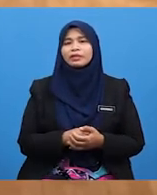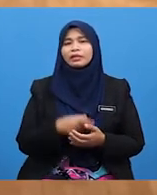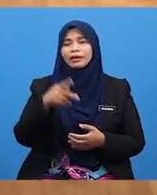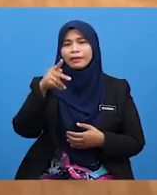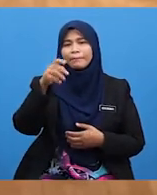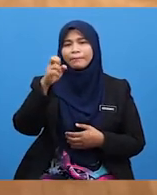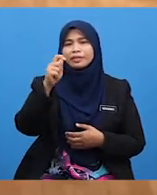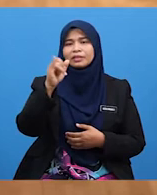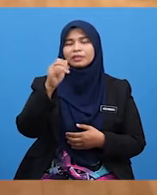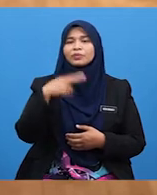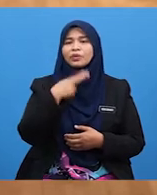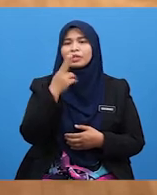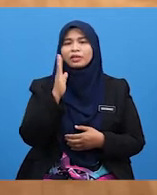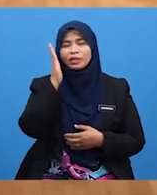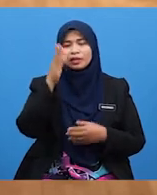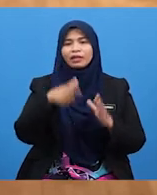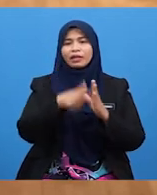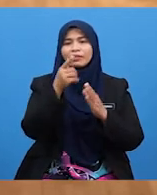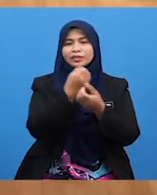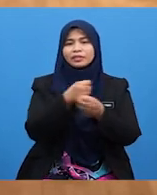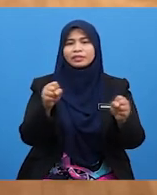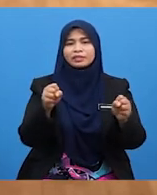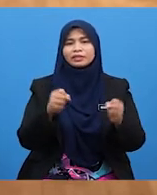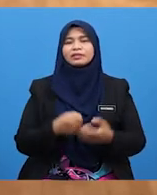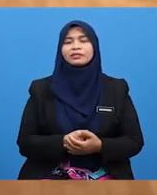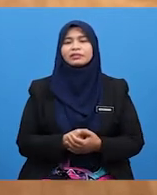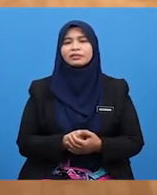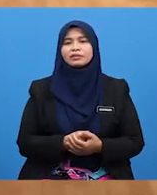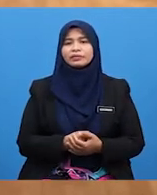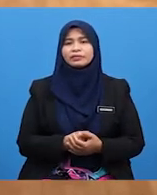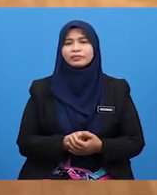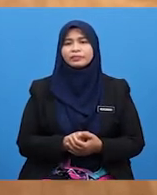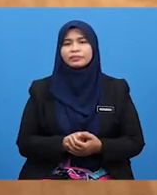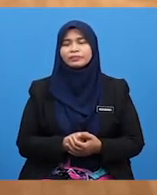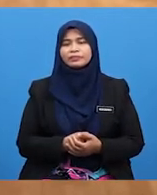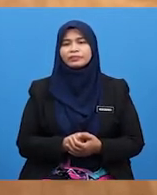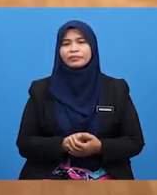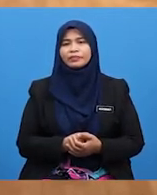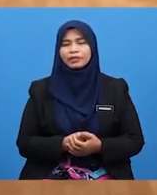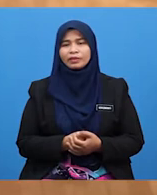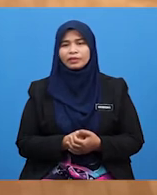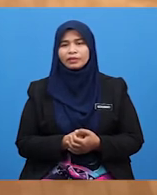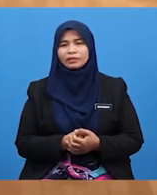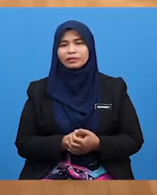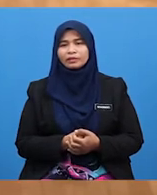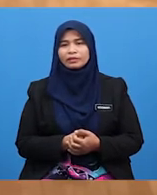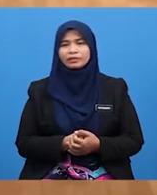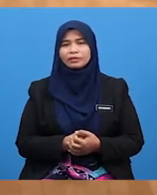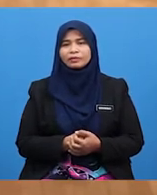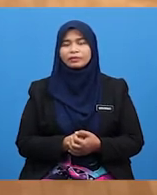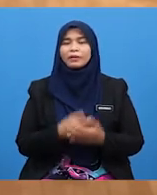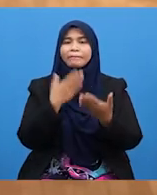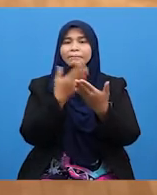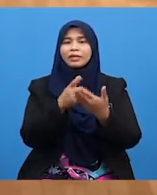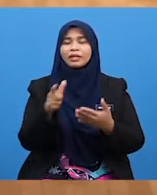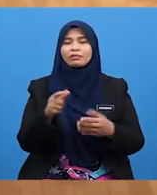bersedia dan kita tak akan mengalami apa-apa kecederaan ketika kita melakukan aktiviti nyanyian.